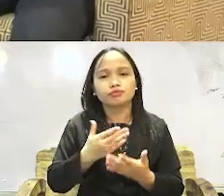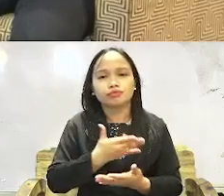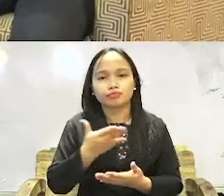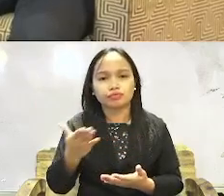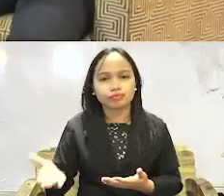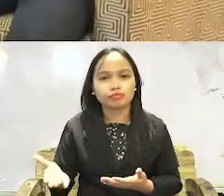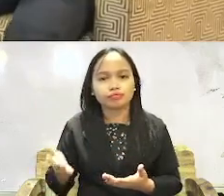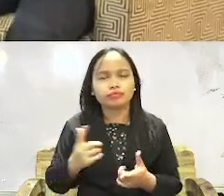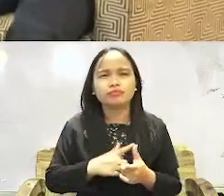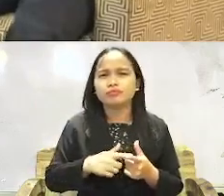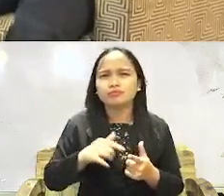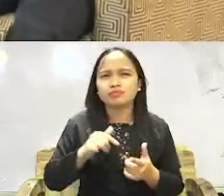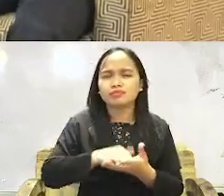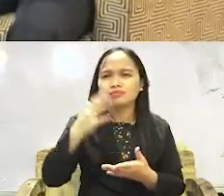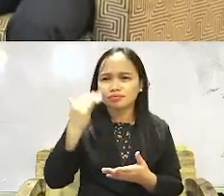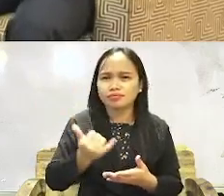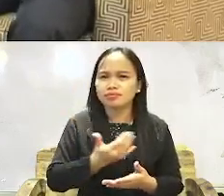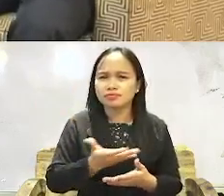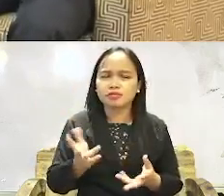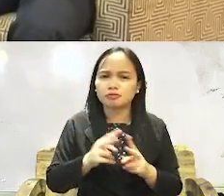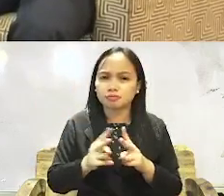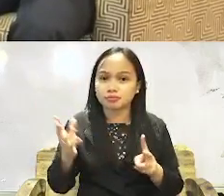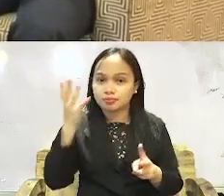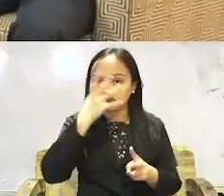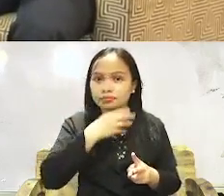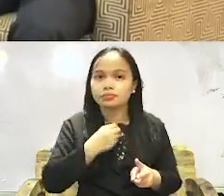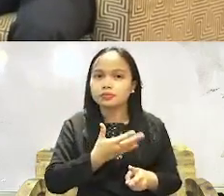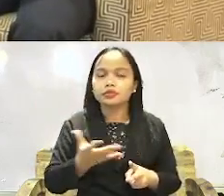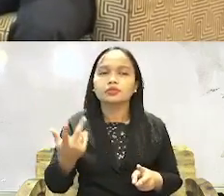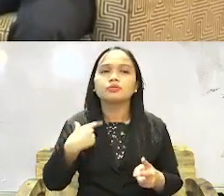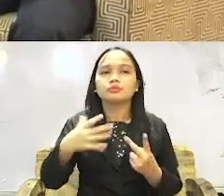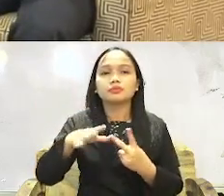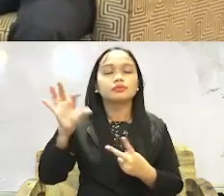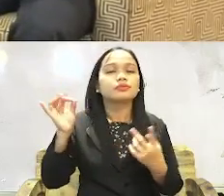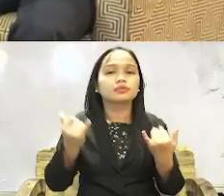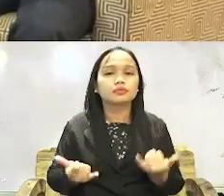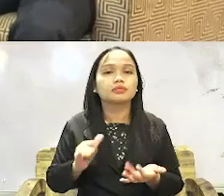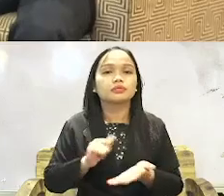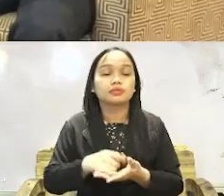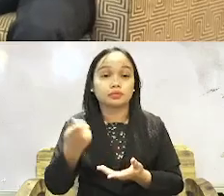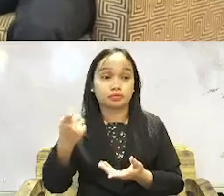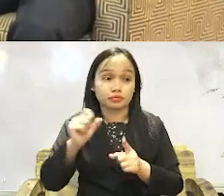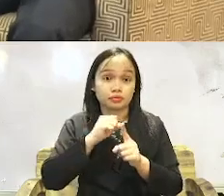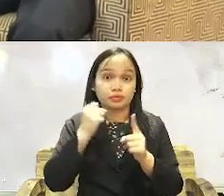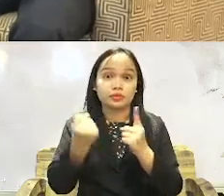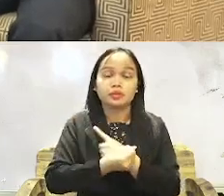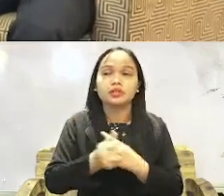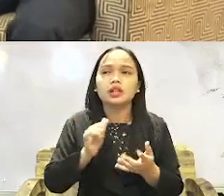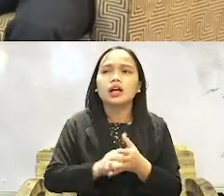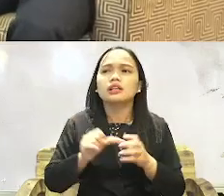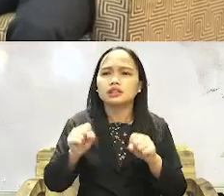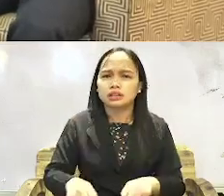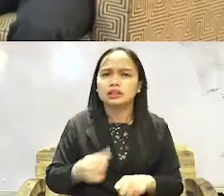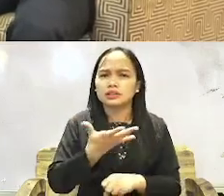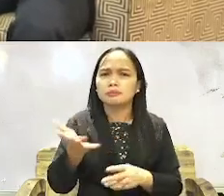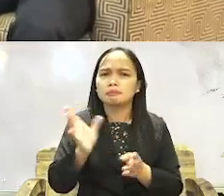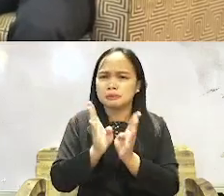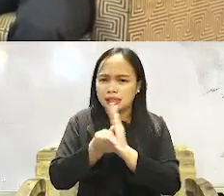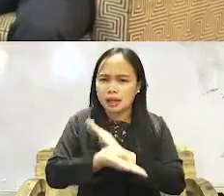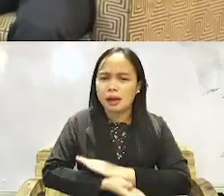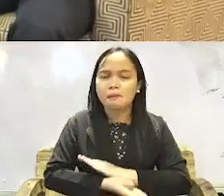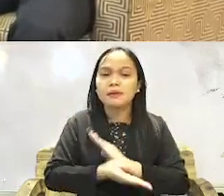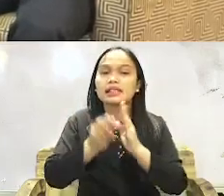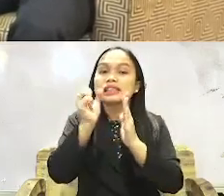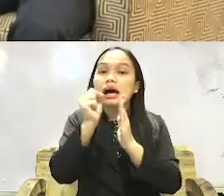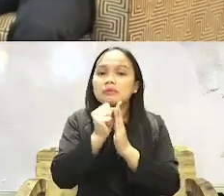Okay? Kaya nga, ang pinakamaganda, dapat hanapin mo ngayon yung sitwasyon na magiging subject ka noong love na yon.